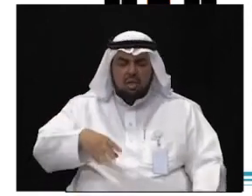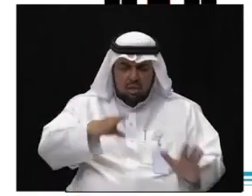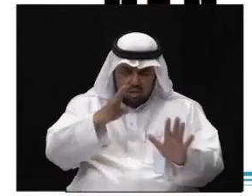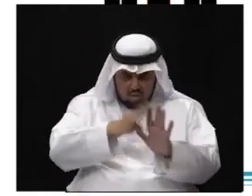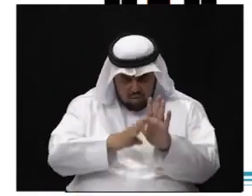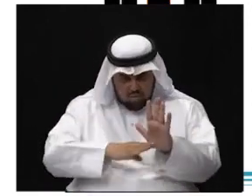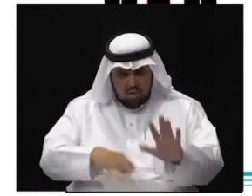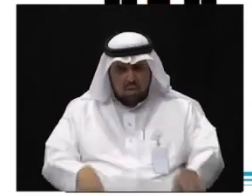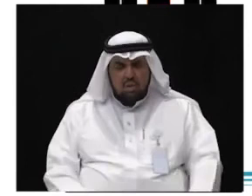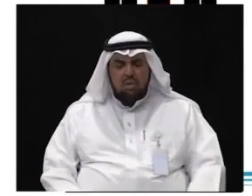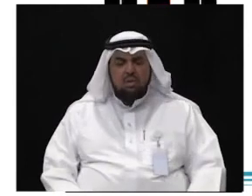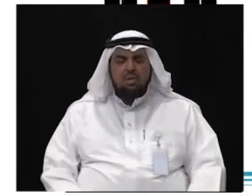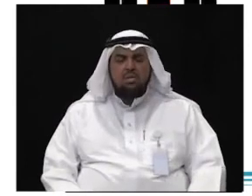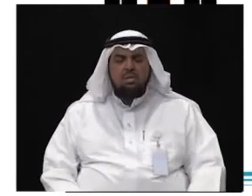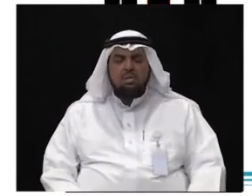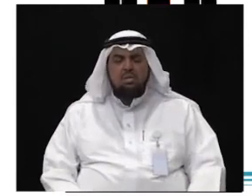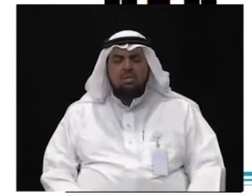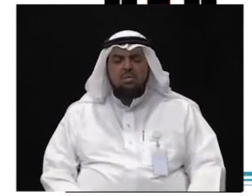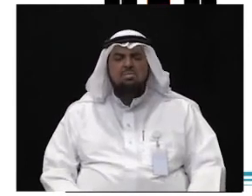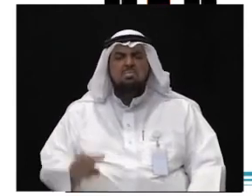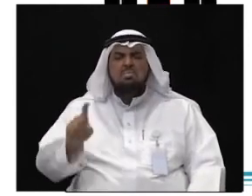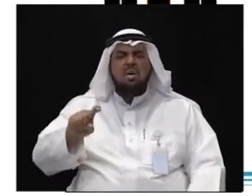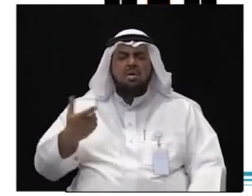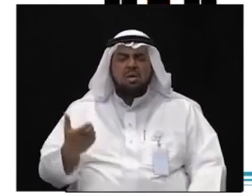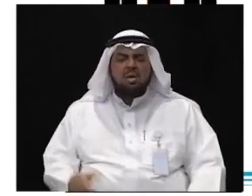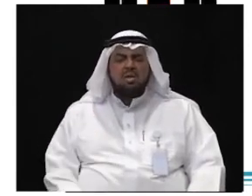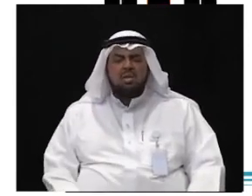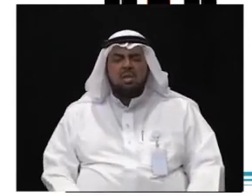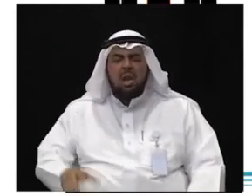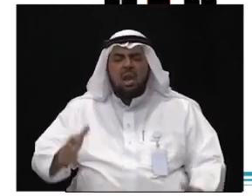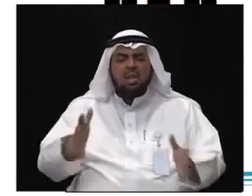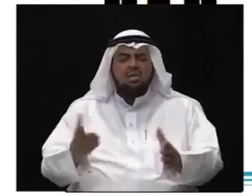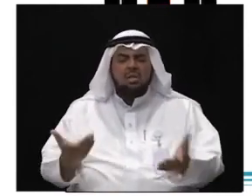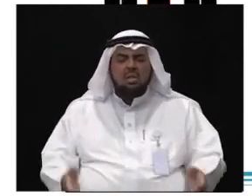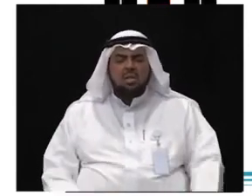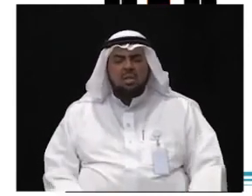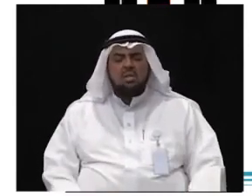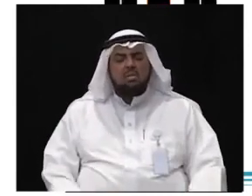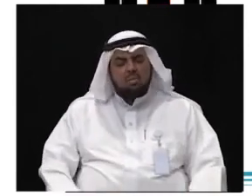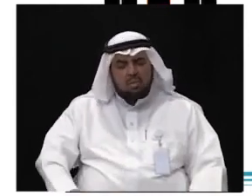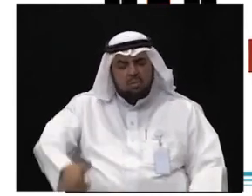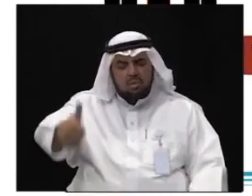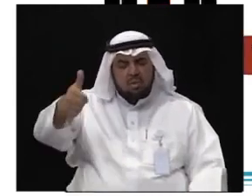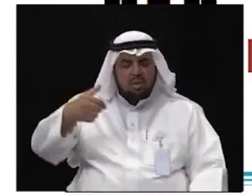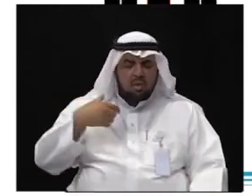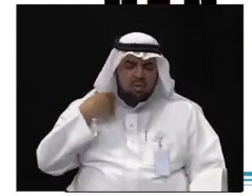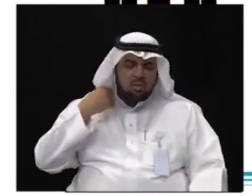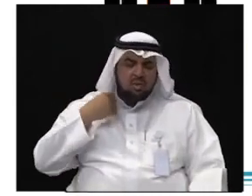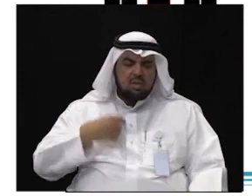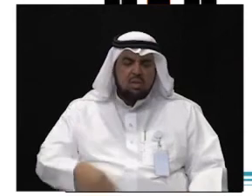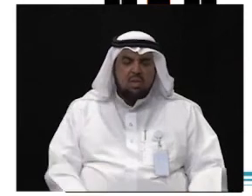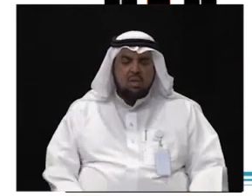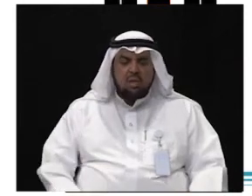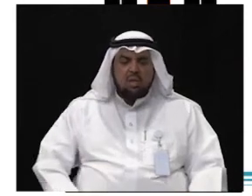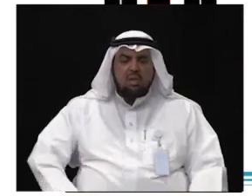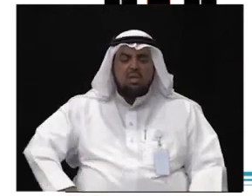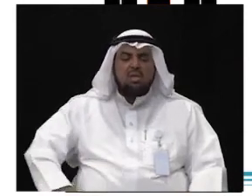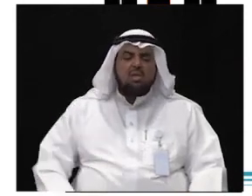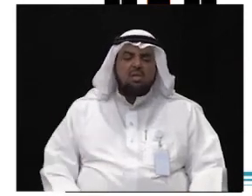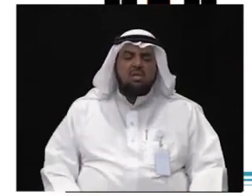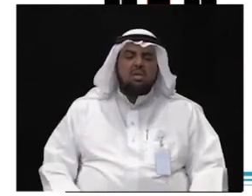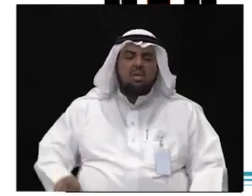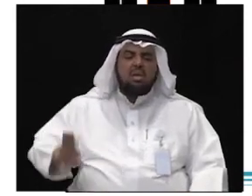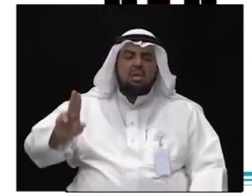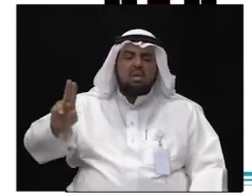التطبيق. هل تعرفون ما هي هذه الأداة؟ أحسنتم رائعين، إنها التول